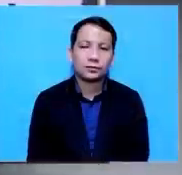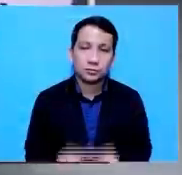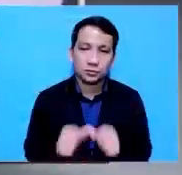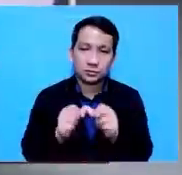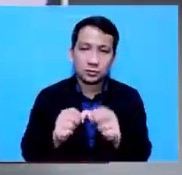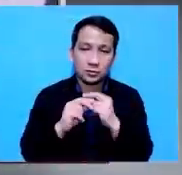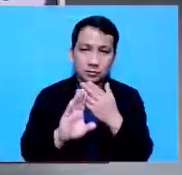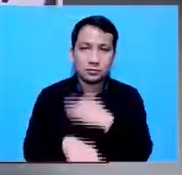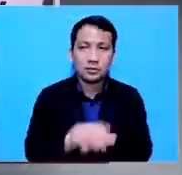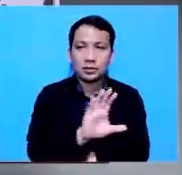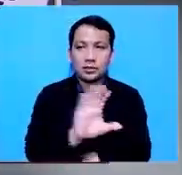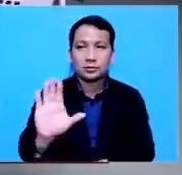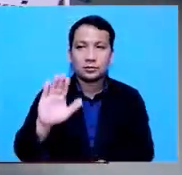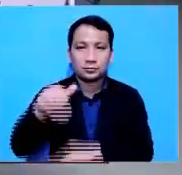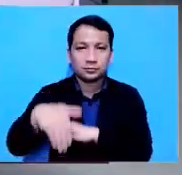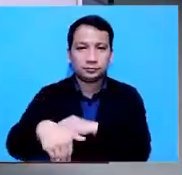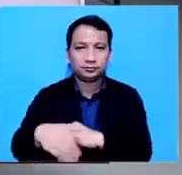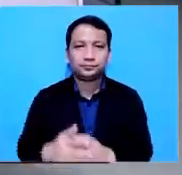Magbabalik pa ang Frontline Tonight.